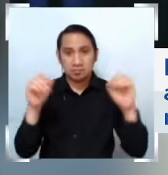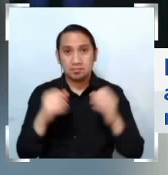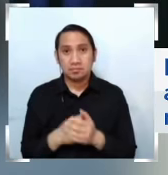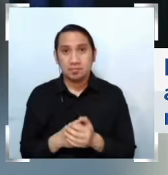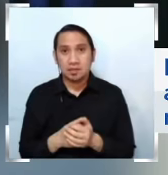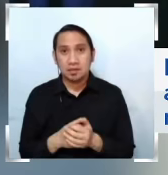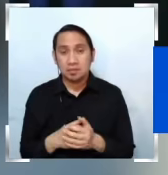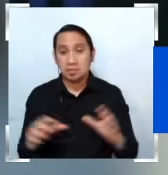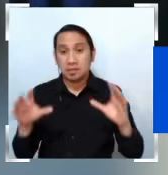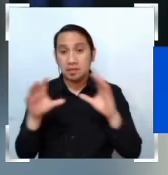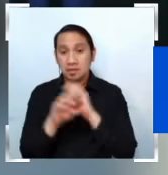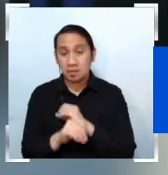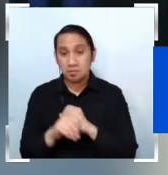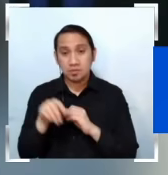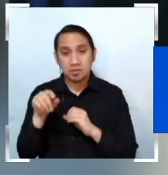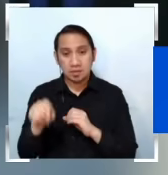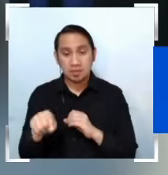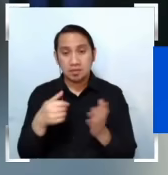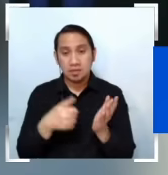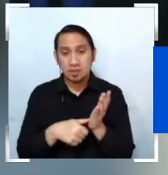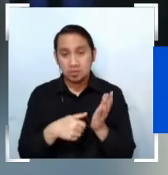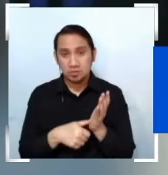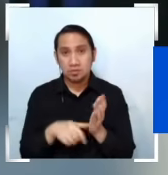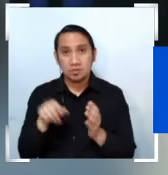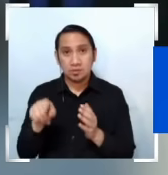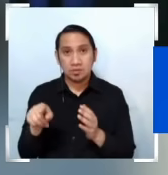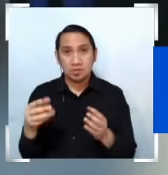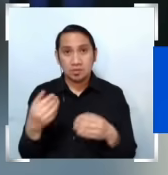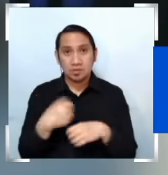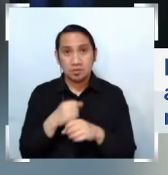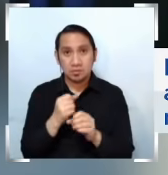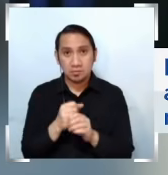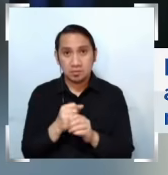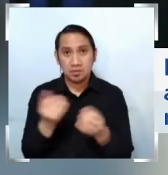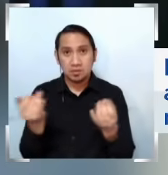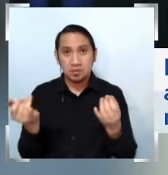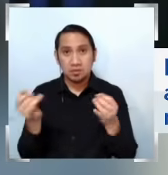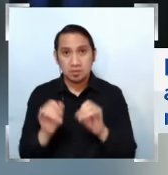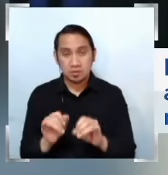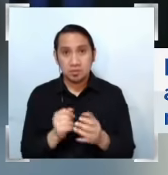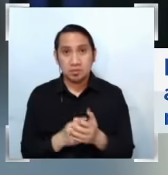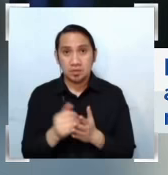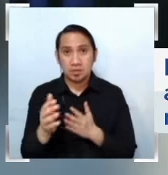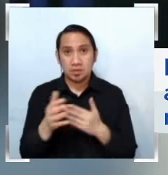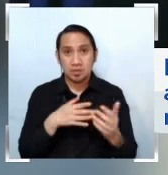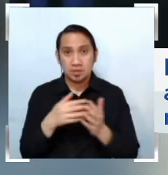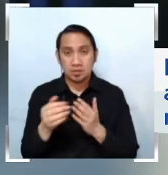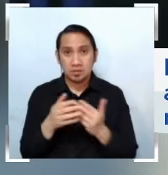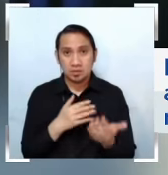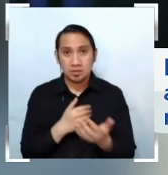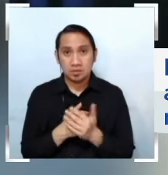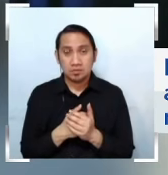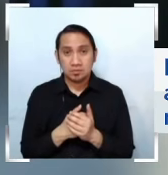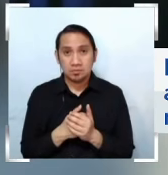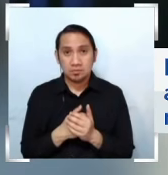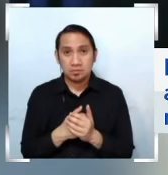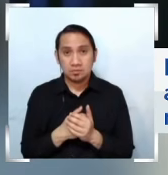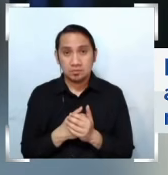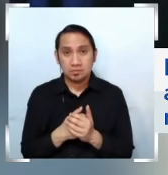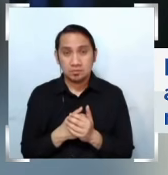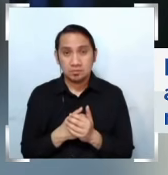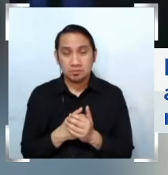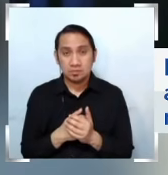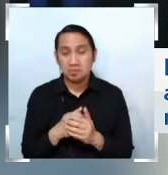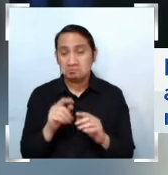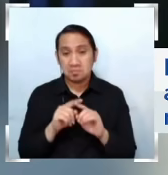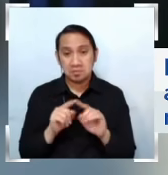Desperado po ang oposisyon, no? Gumagawa ng issue laban sa administrasyon, maski hindi naman po magre-re-election ang ating presidente. Pero siguro